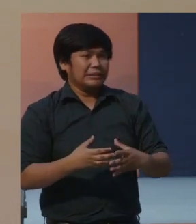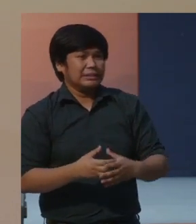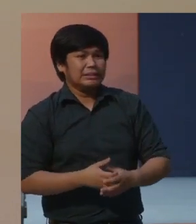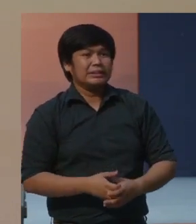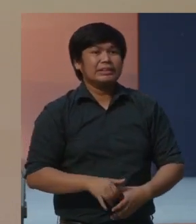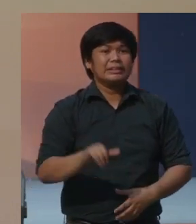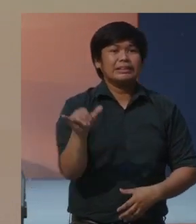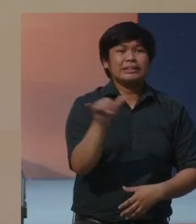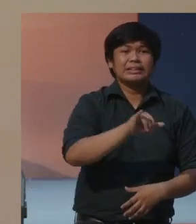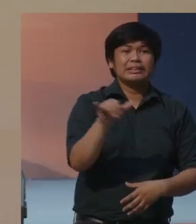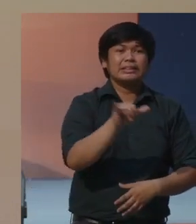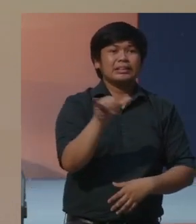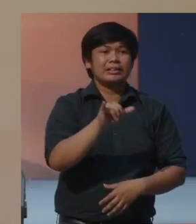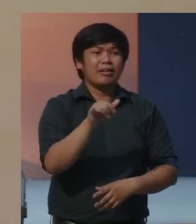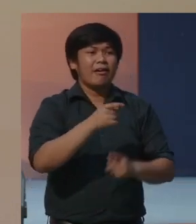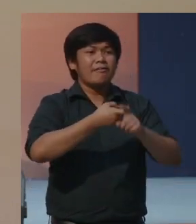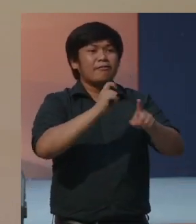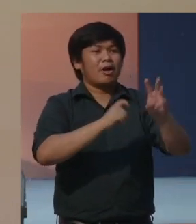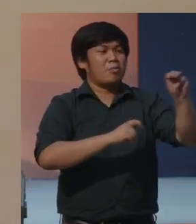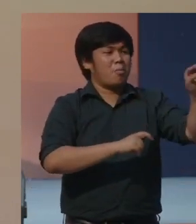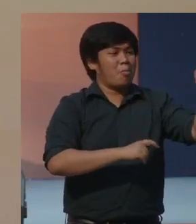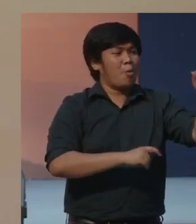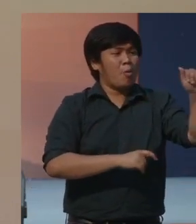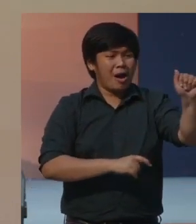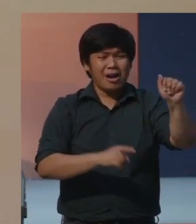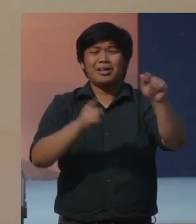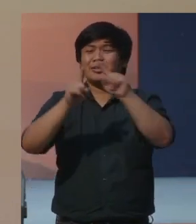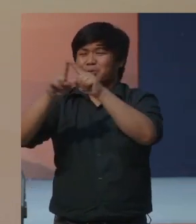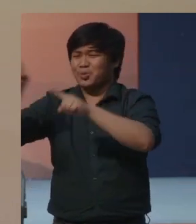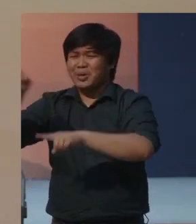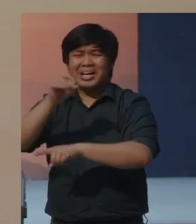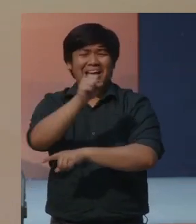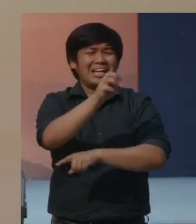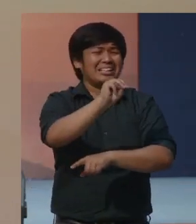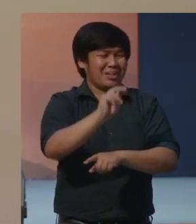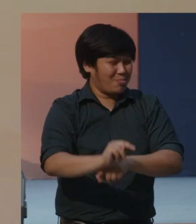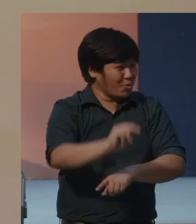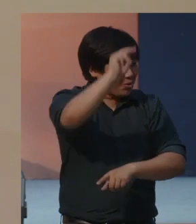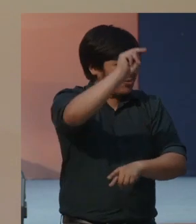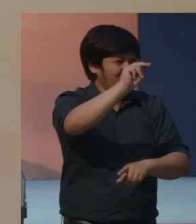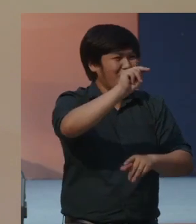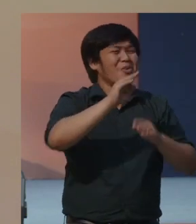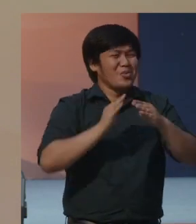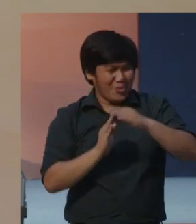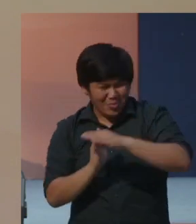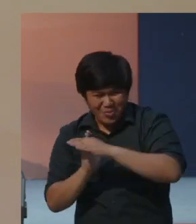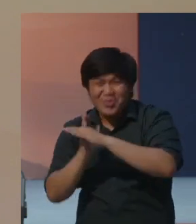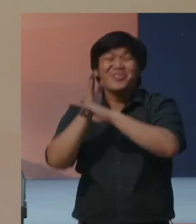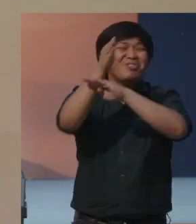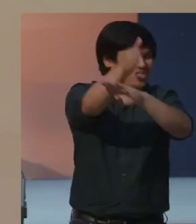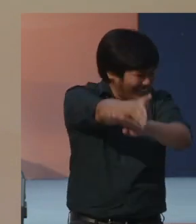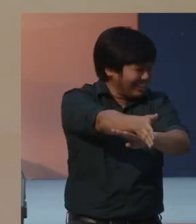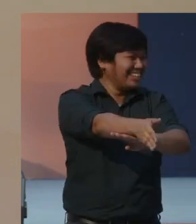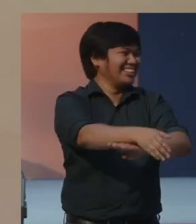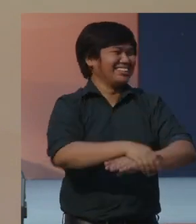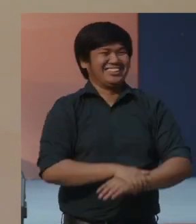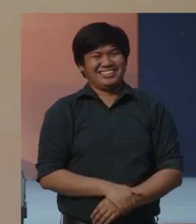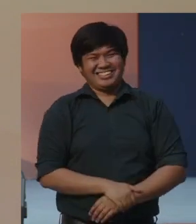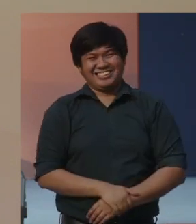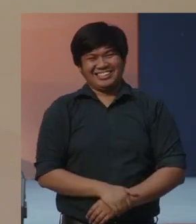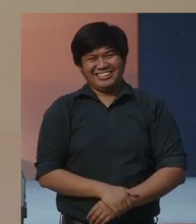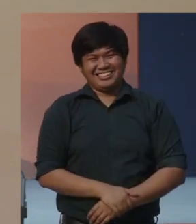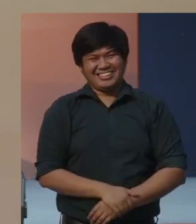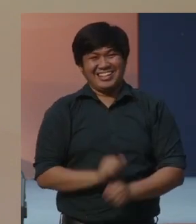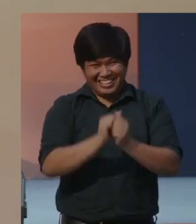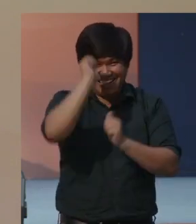26 kilometers, kaya po sa isang araw ang pagtawid. Ganun po ka-eksakto. Ang sabi ng